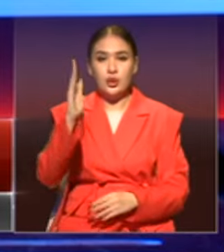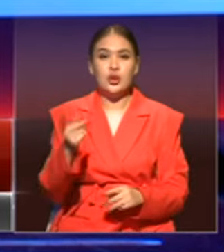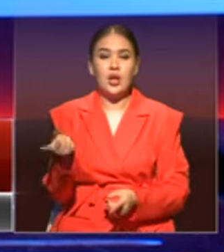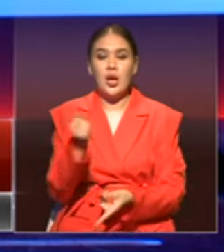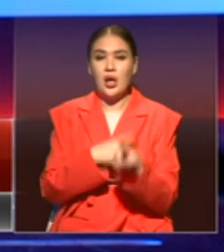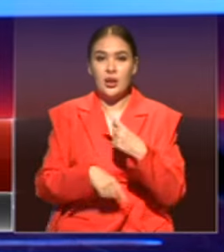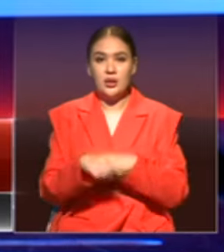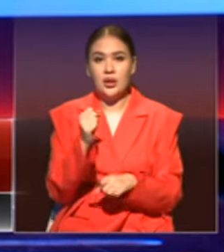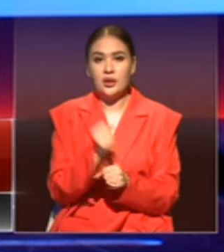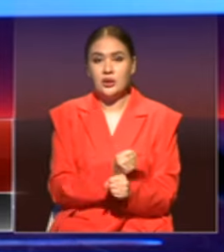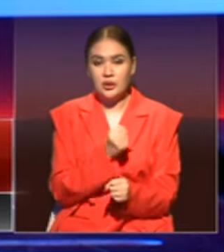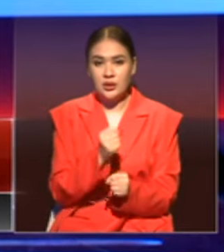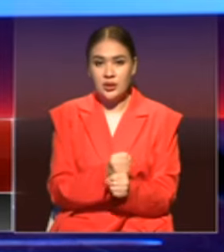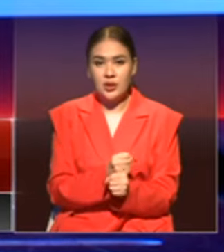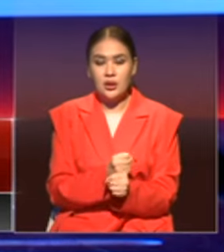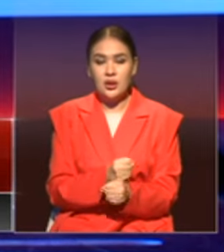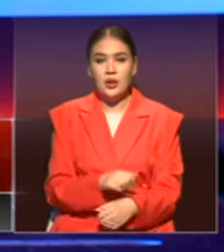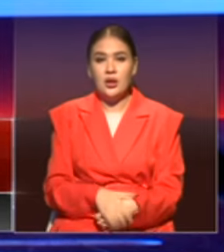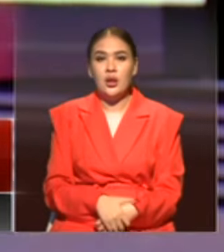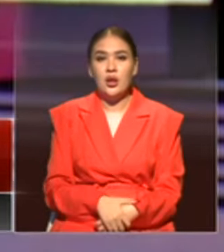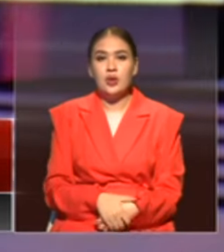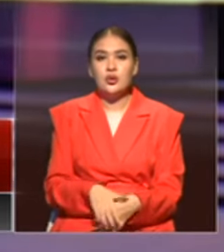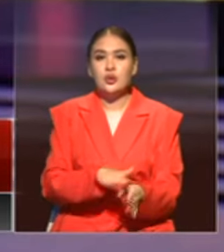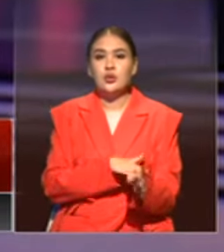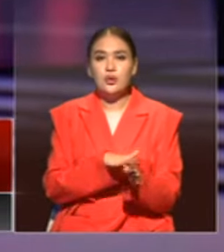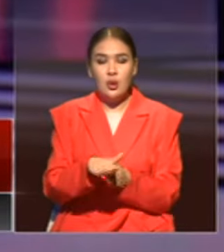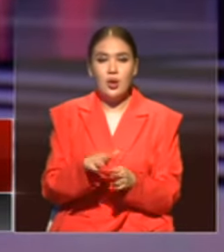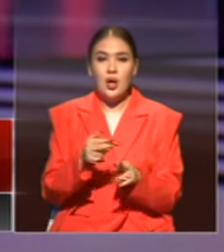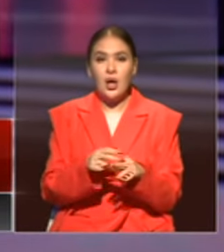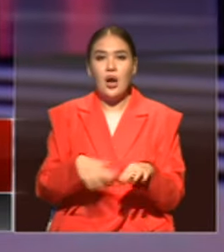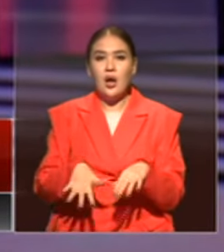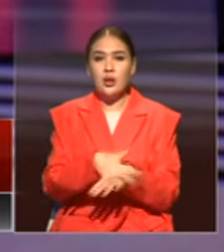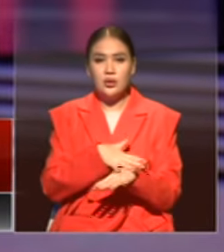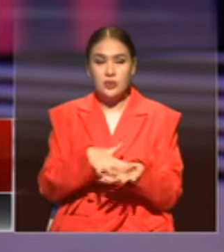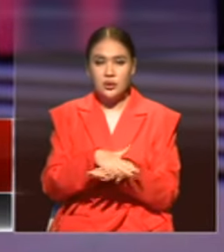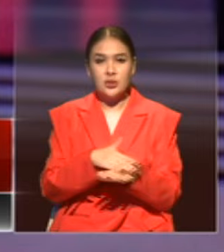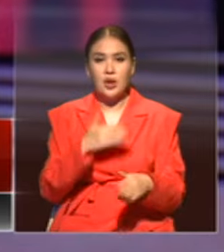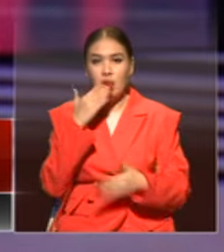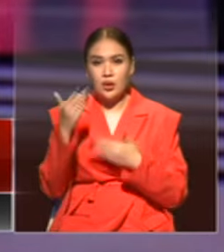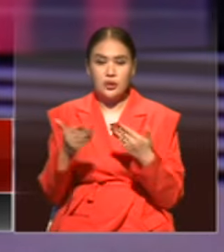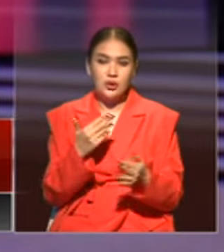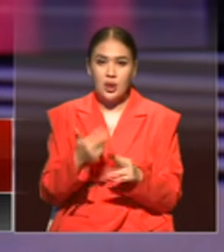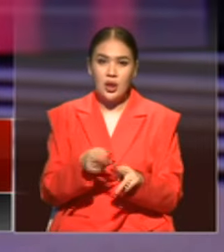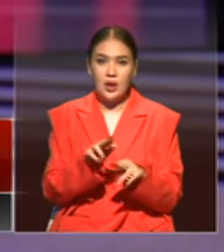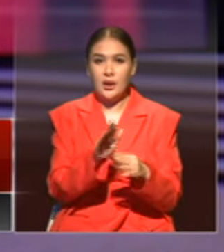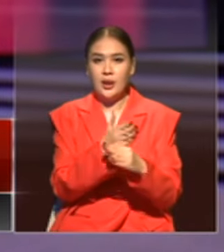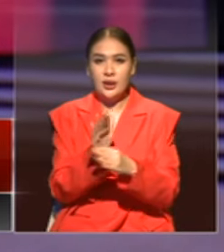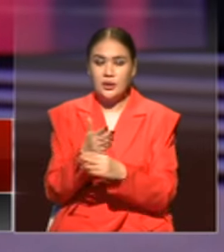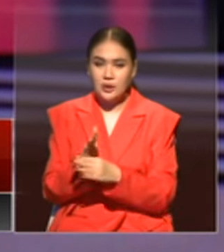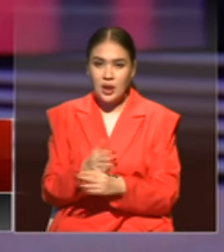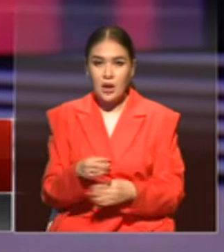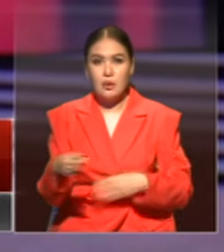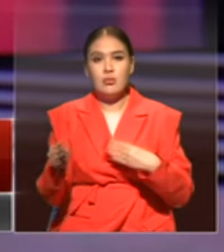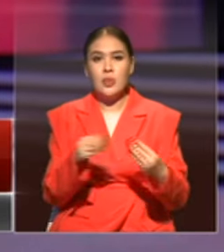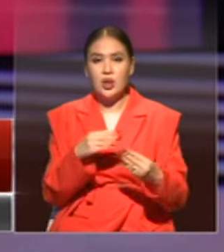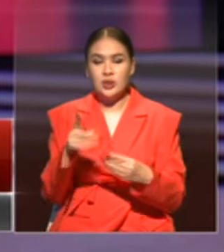Қайтадан өңдеу ең негізгі нұсқасы сол дұрыс қой. Толықтырып кетейін халықтың санасы дегенге. Мысал үшін үйде іріктет дейік. Іріктеп пластикті бір бөлек салдыңыз, темірді